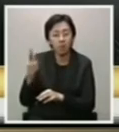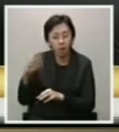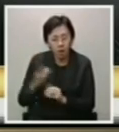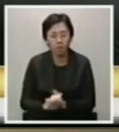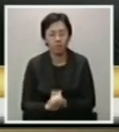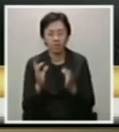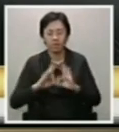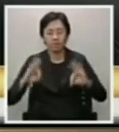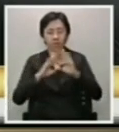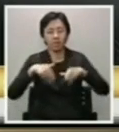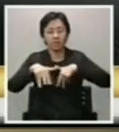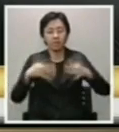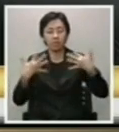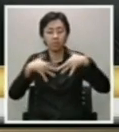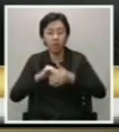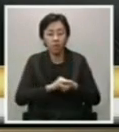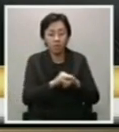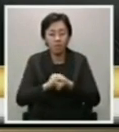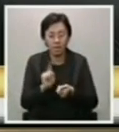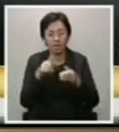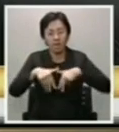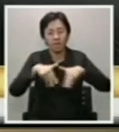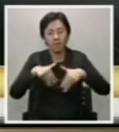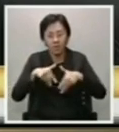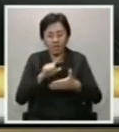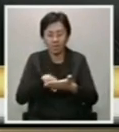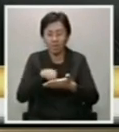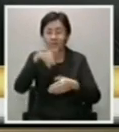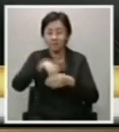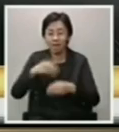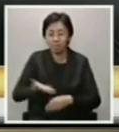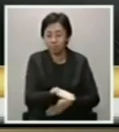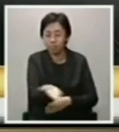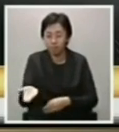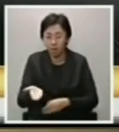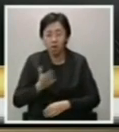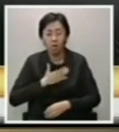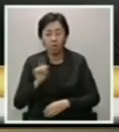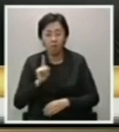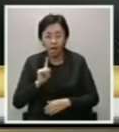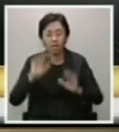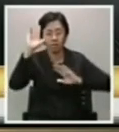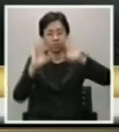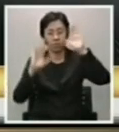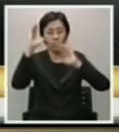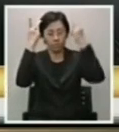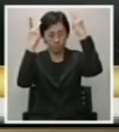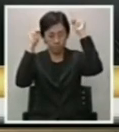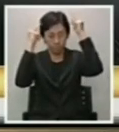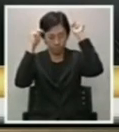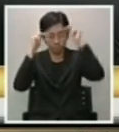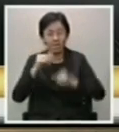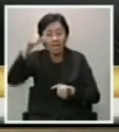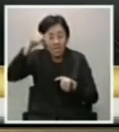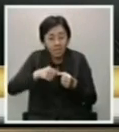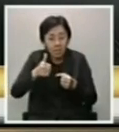ราะนั้นการมีส่วนร่วมของประชาชนที่สำคัญที่สุดคือประชาชนเป็นผู้เลือกทุกท่านเข้ามาผมเองเข้ามาสู่กระบวนการด้วยการเลือกนายกรัฐมนตรีแล้ว